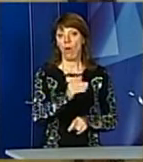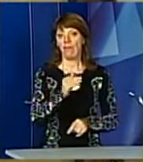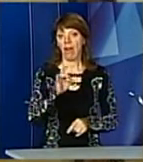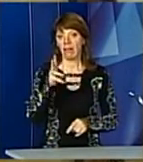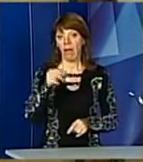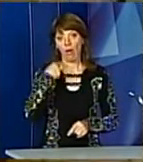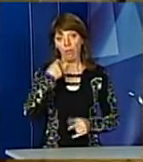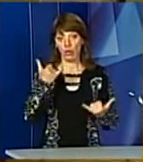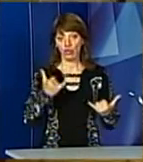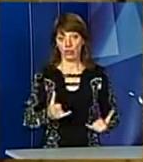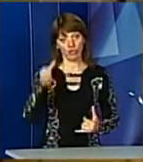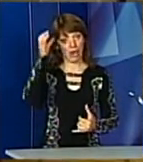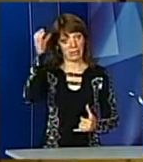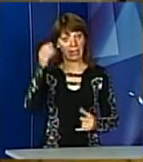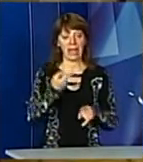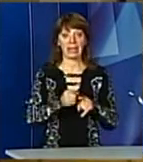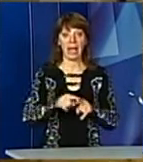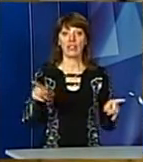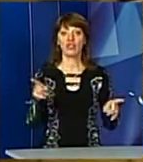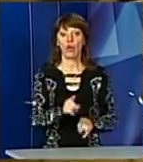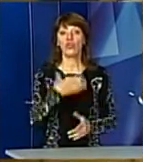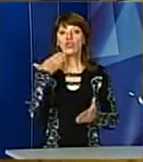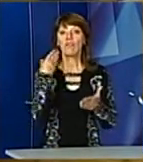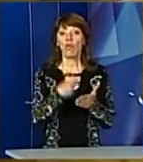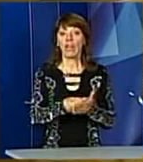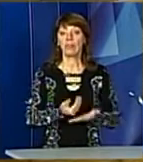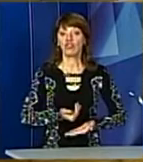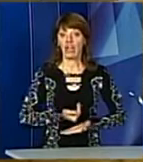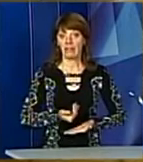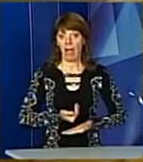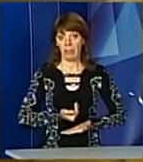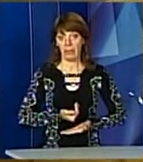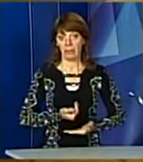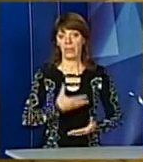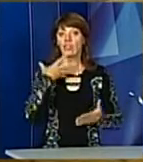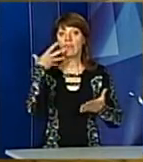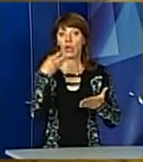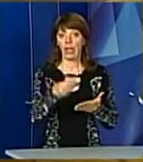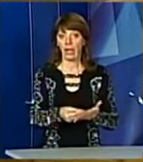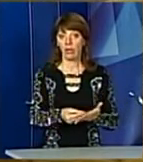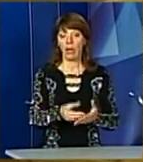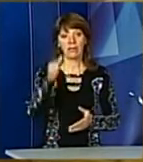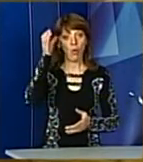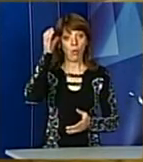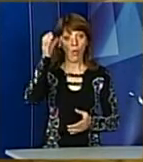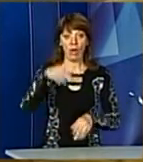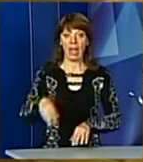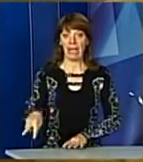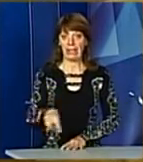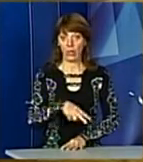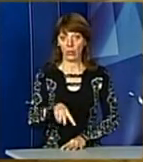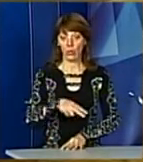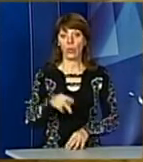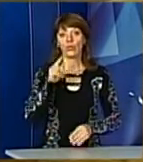кажуть сучасники. Те, що своїм життям своєю науковою,